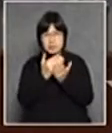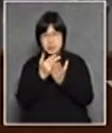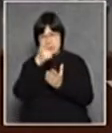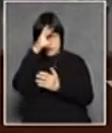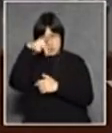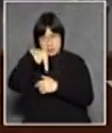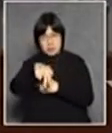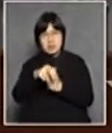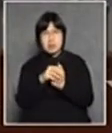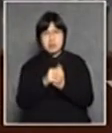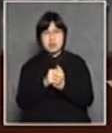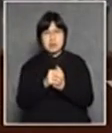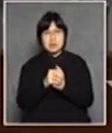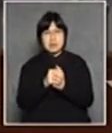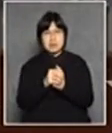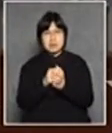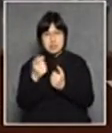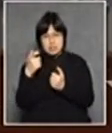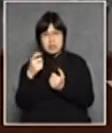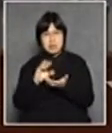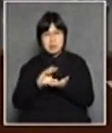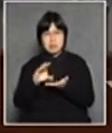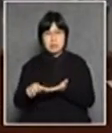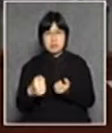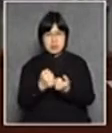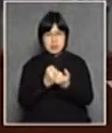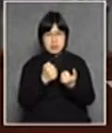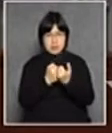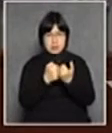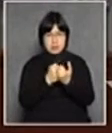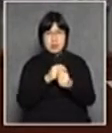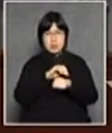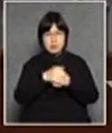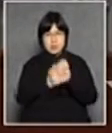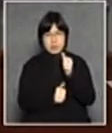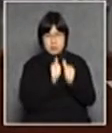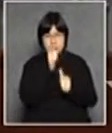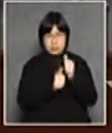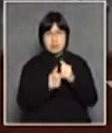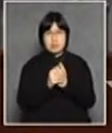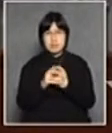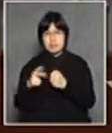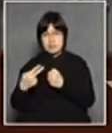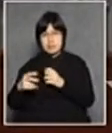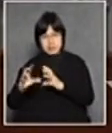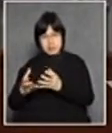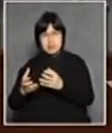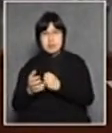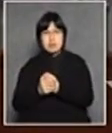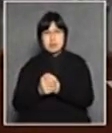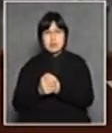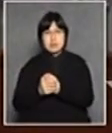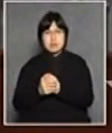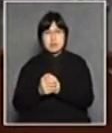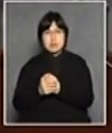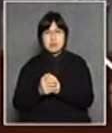以至金錢方面裡面是支援這個的國際盛事的。而第二部分呢，就是說藉著